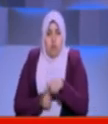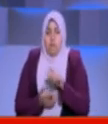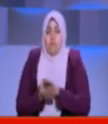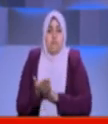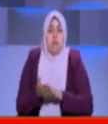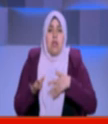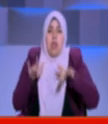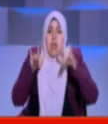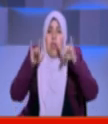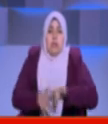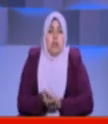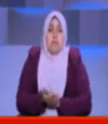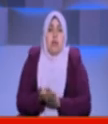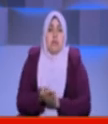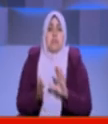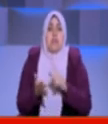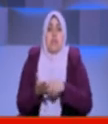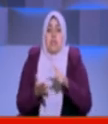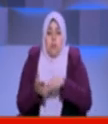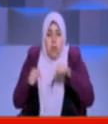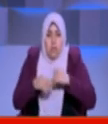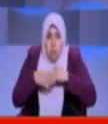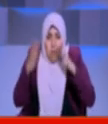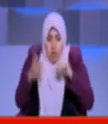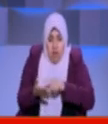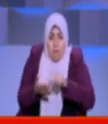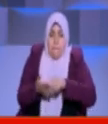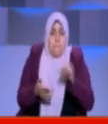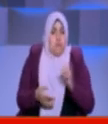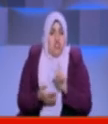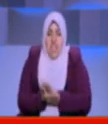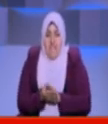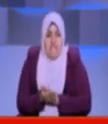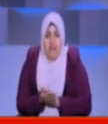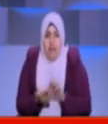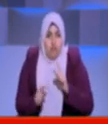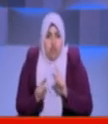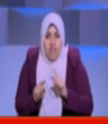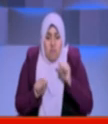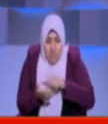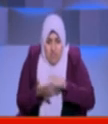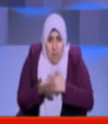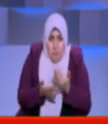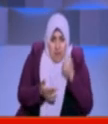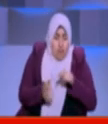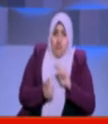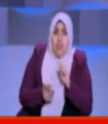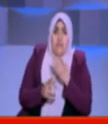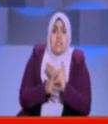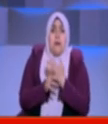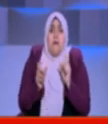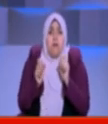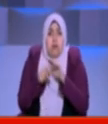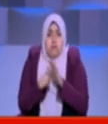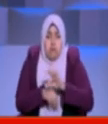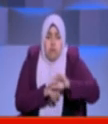أن يكون هنالك انتخابات مبكرة، لكون إذا كانت في السابق قبل أشهر عديدة الأرضية مهيئة